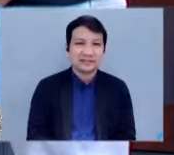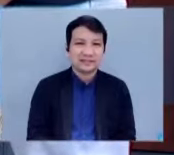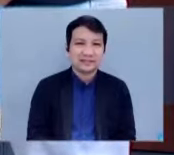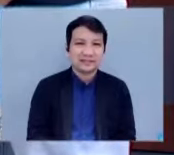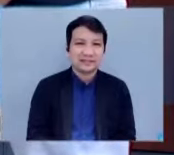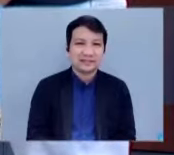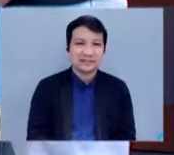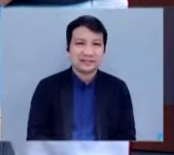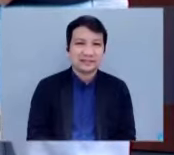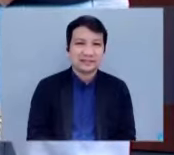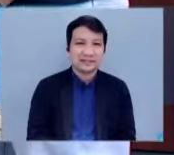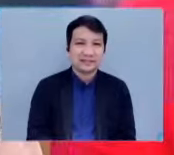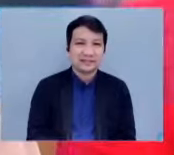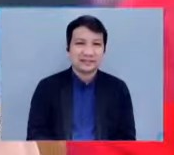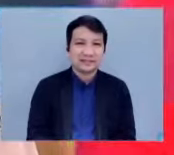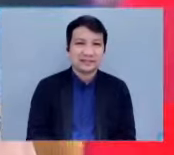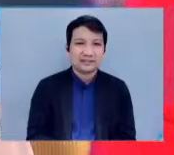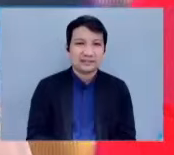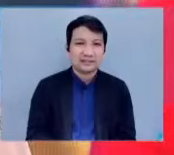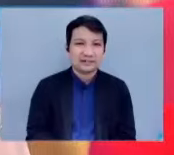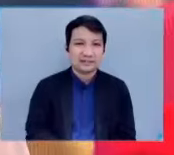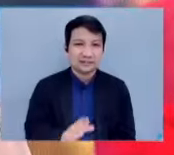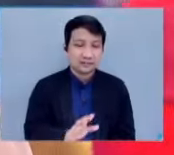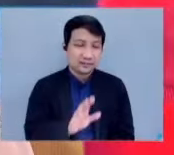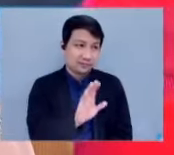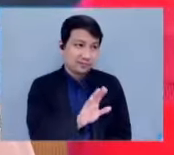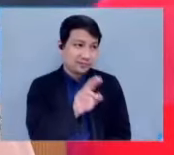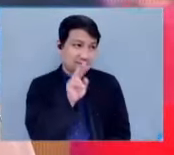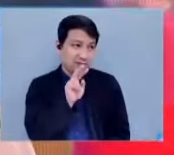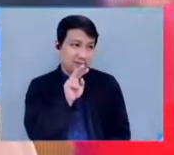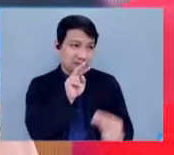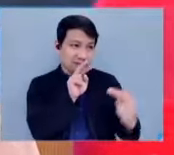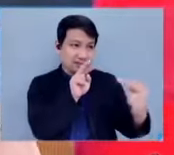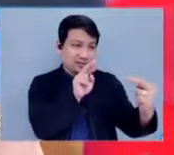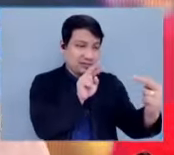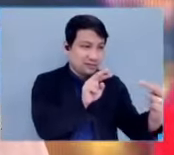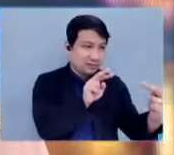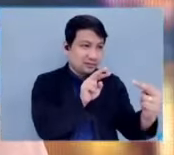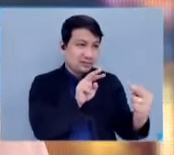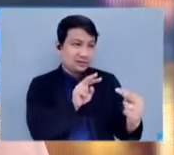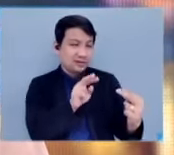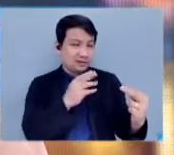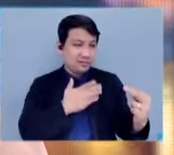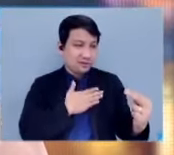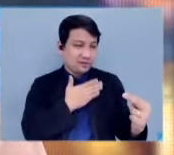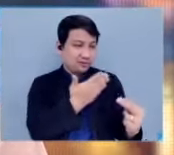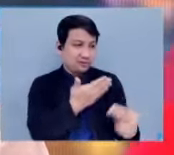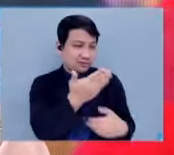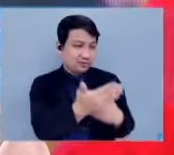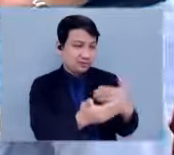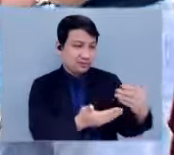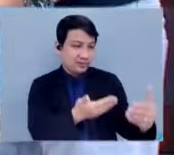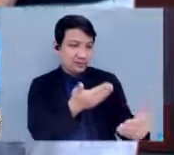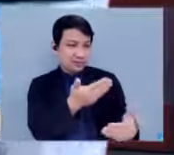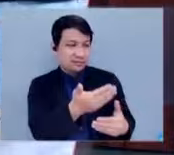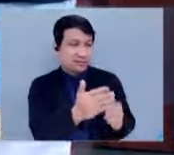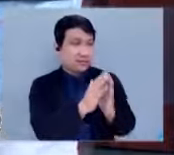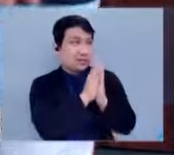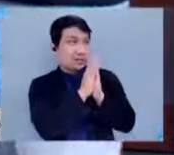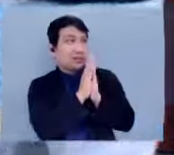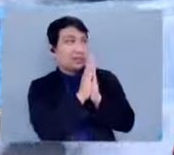Okay sayo lang ang tingin at pagtingin proseso ng dasal at